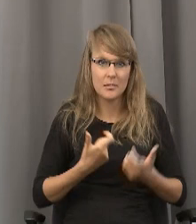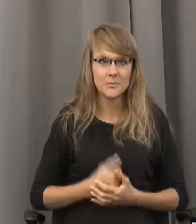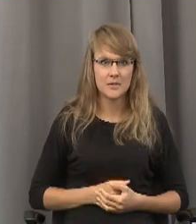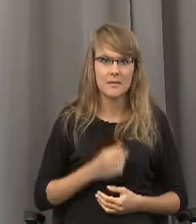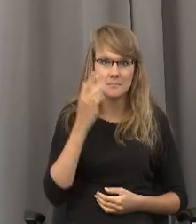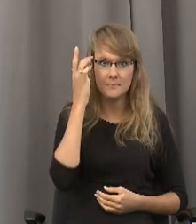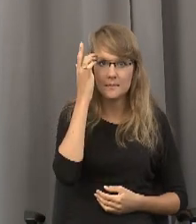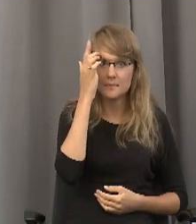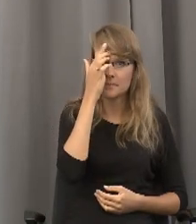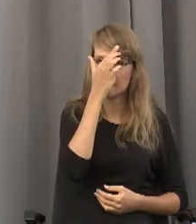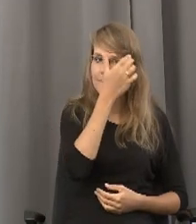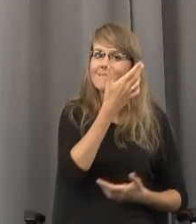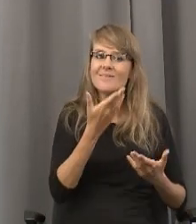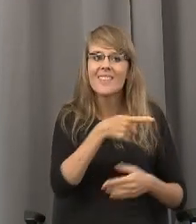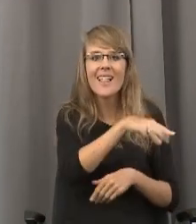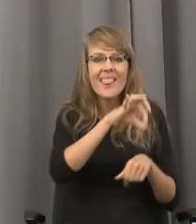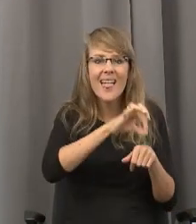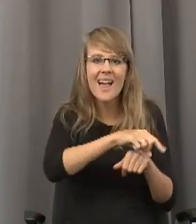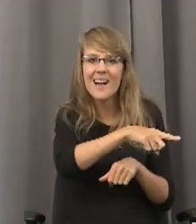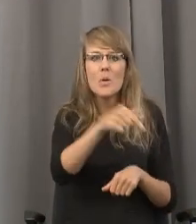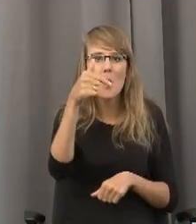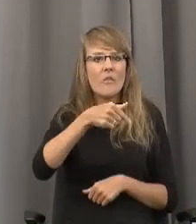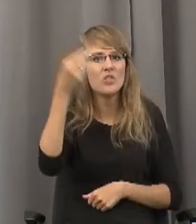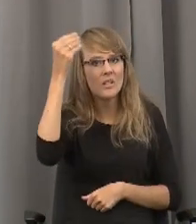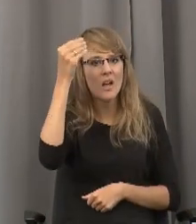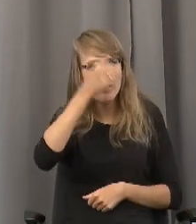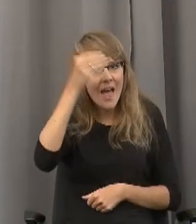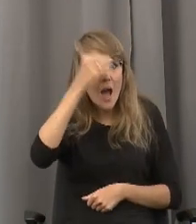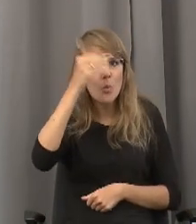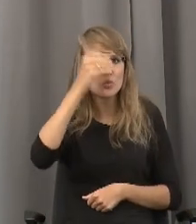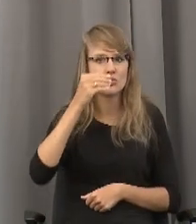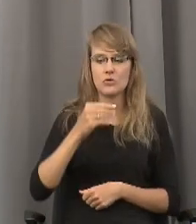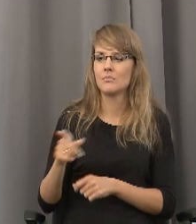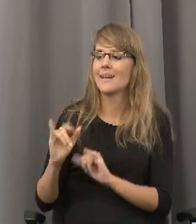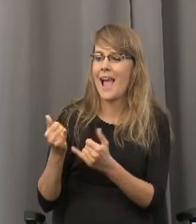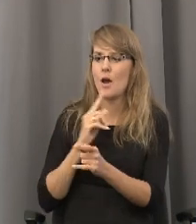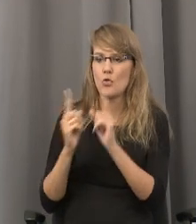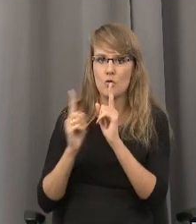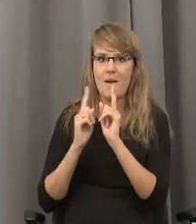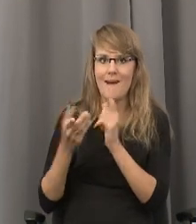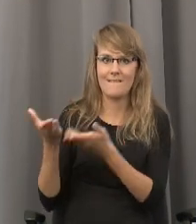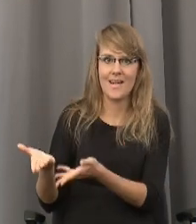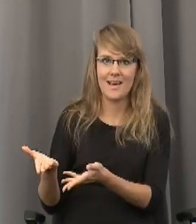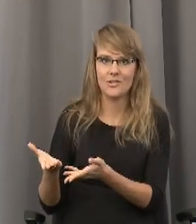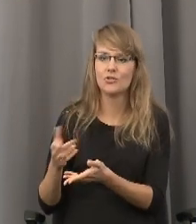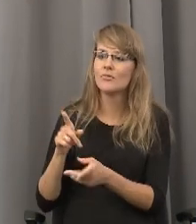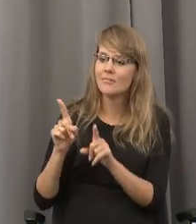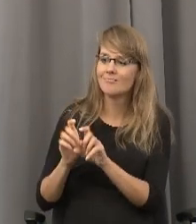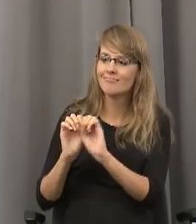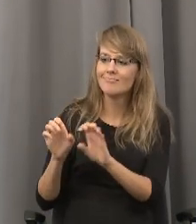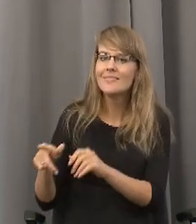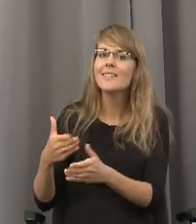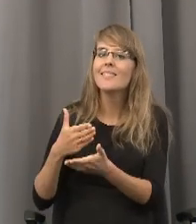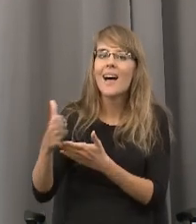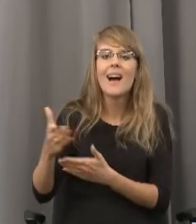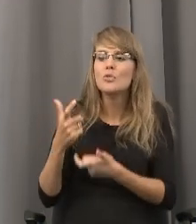to uczenie lekarzy, co powinni powiedzieć opiekunowi, jak powinni zaplanować opiekunowi dalszą drogę